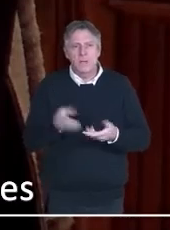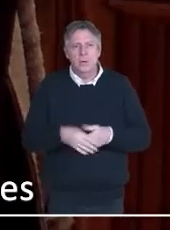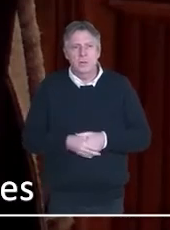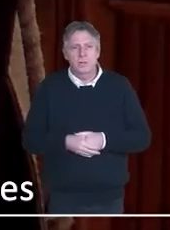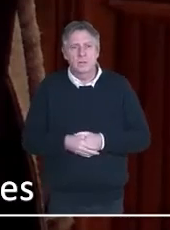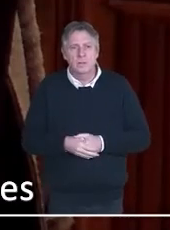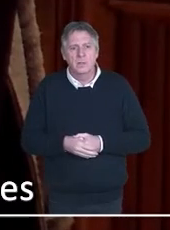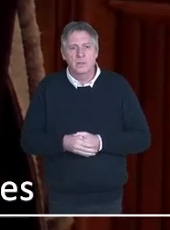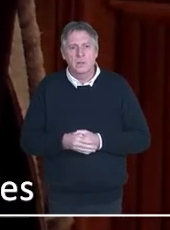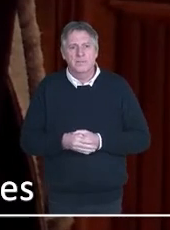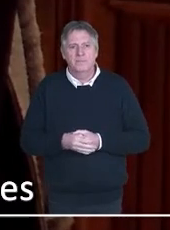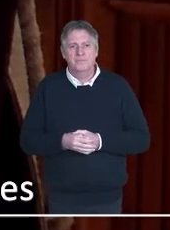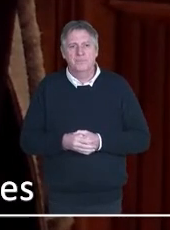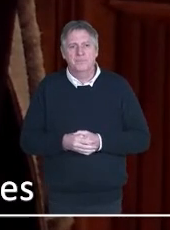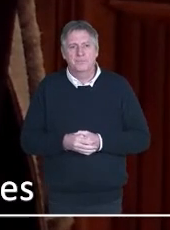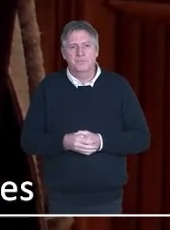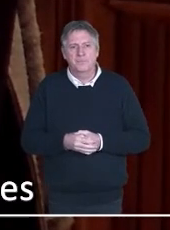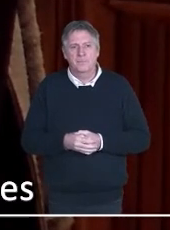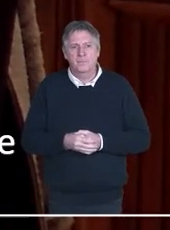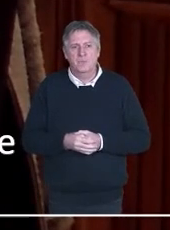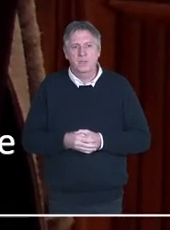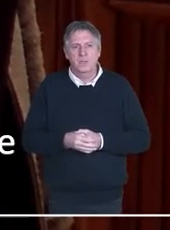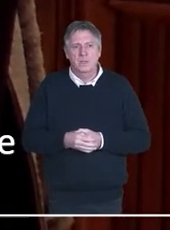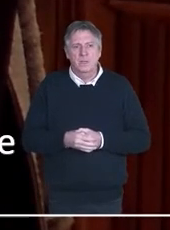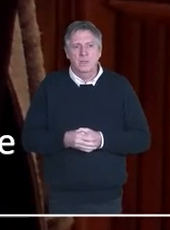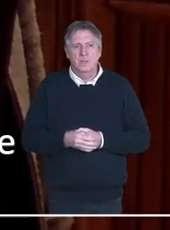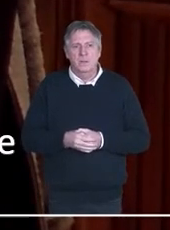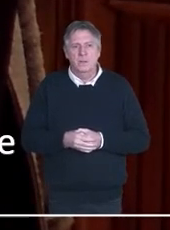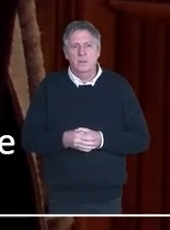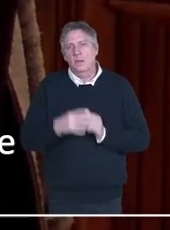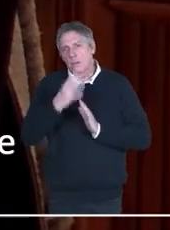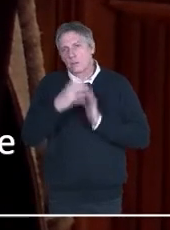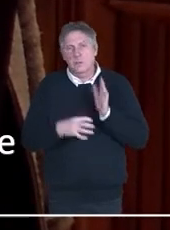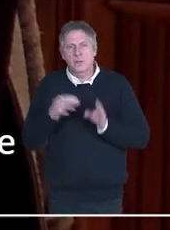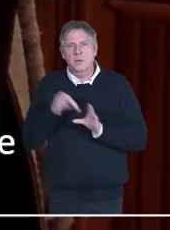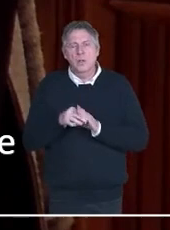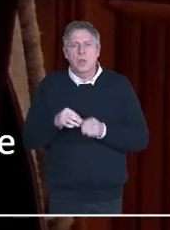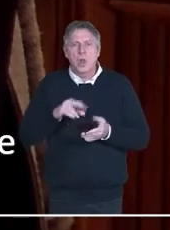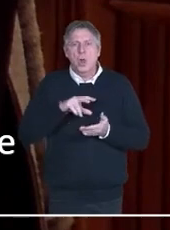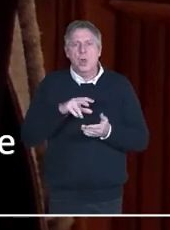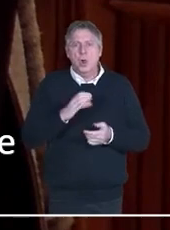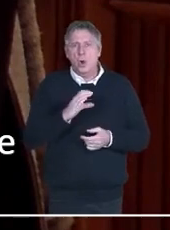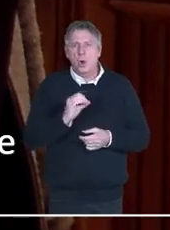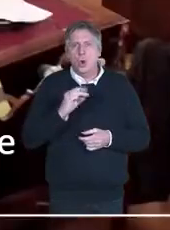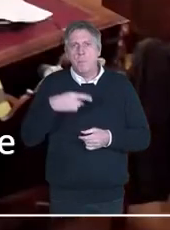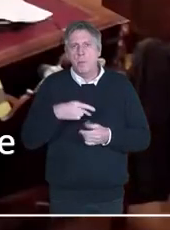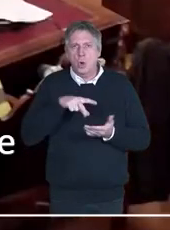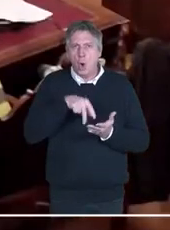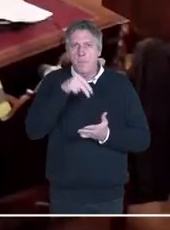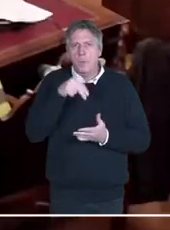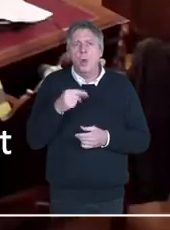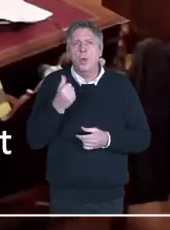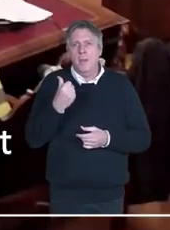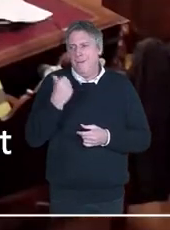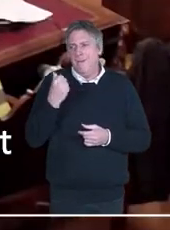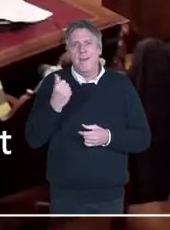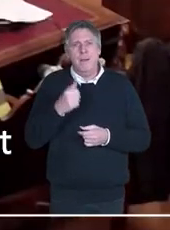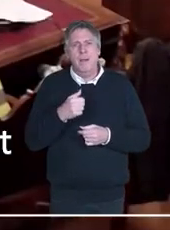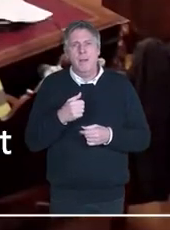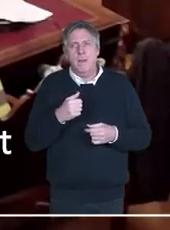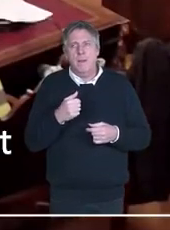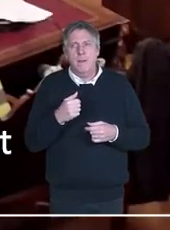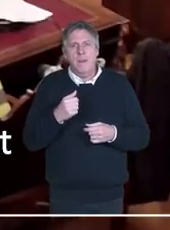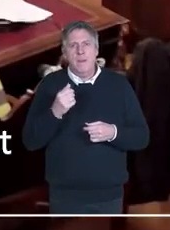Cette délibération intervient quelques semaines après la COP de Montréal, en décembre dernier, qui est venue nous rappeler le constat